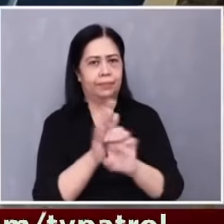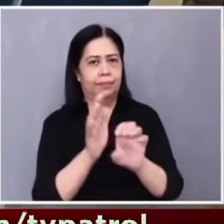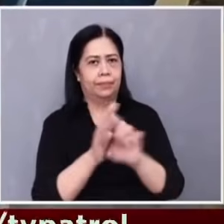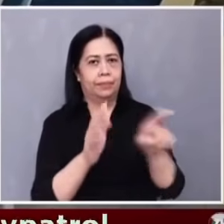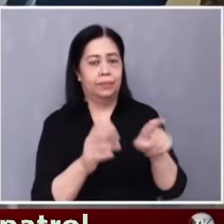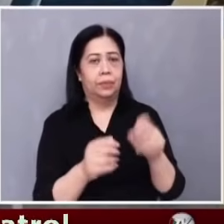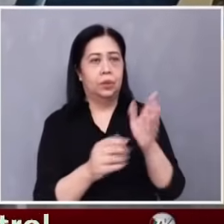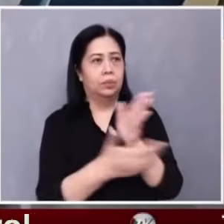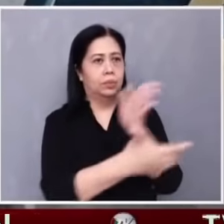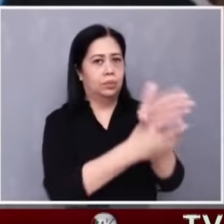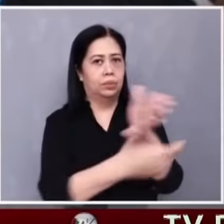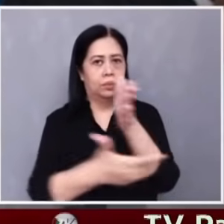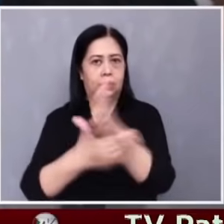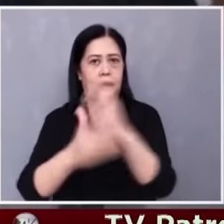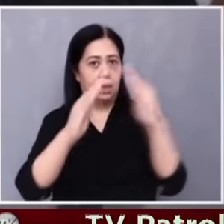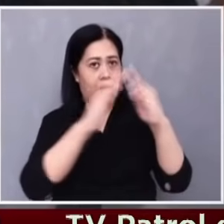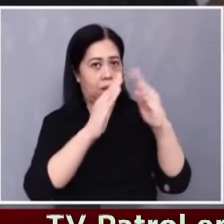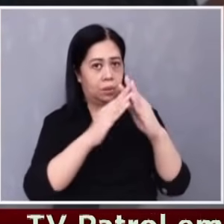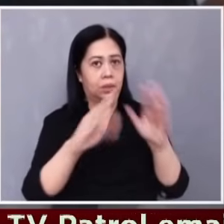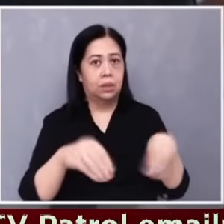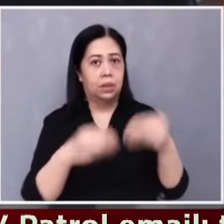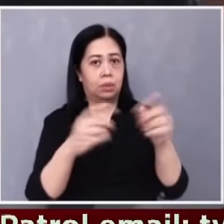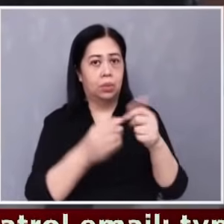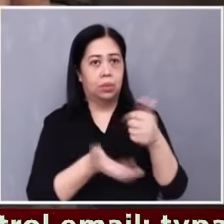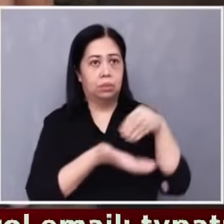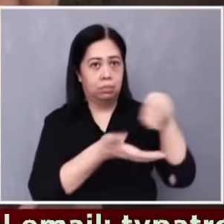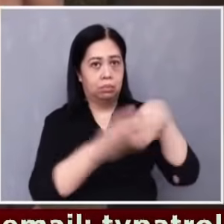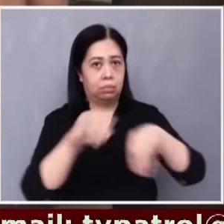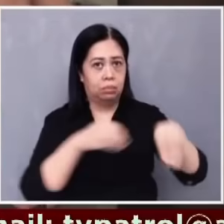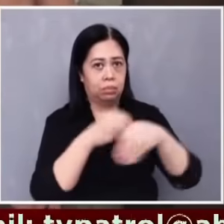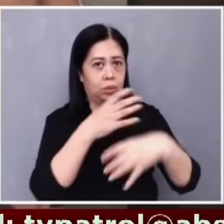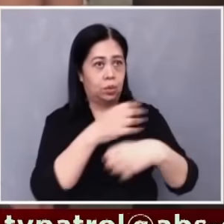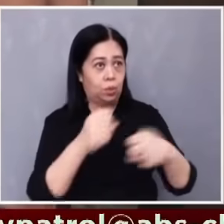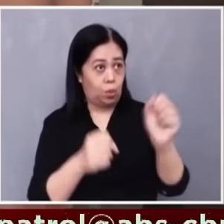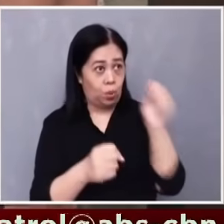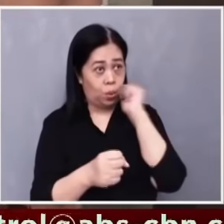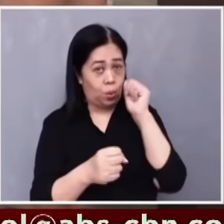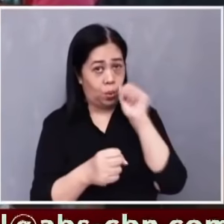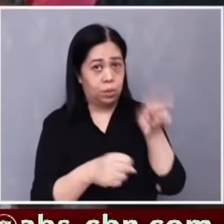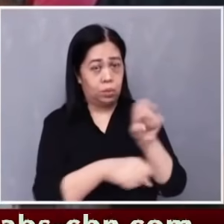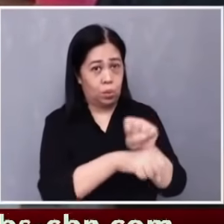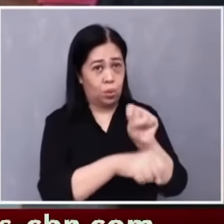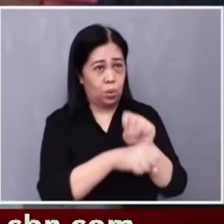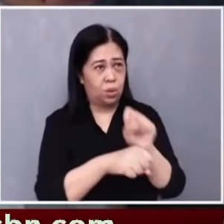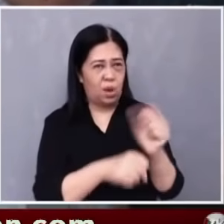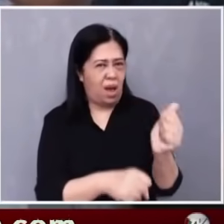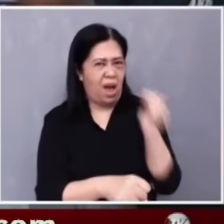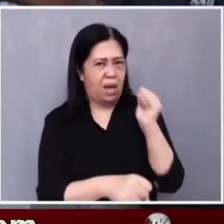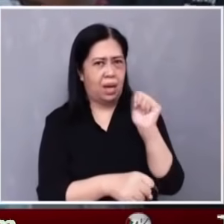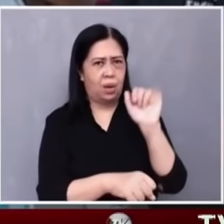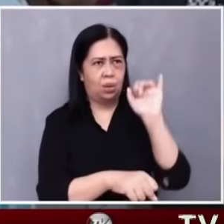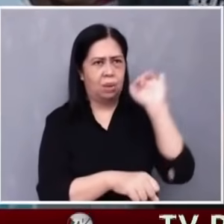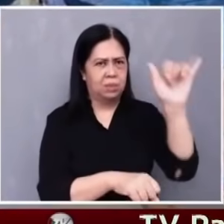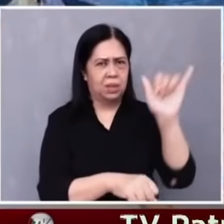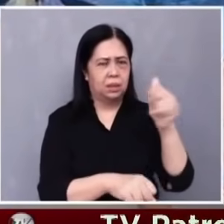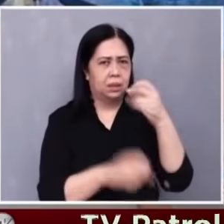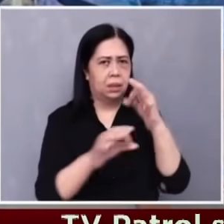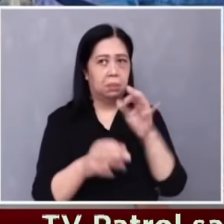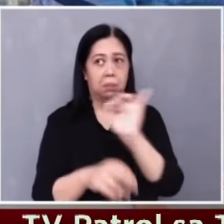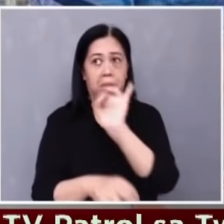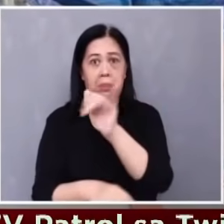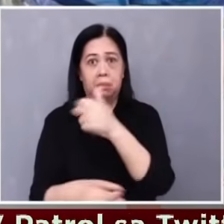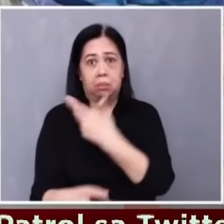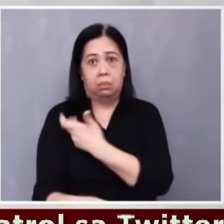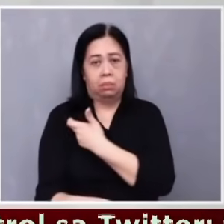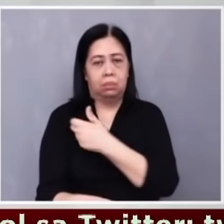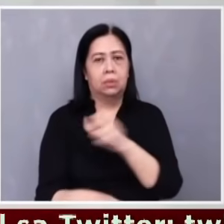pag-door-to-door. Nagbibigay na rin ng ayudang kapalit para sa mga daily wage earners na ayaw mawalan ng kita kapag mag-absent para